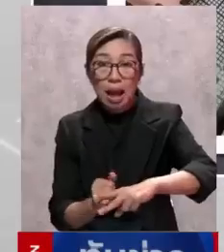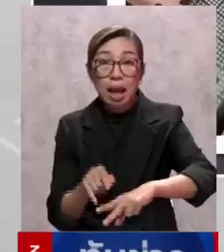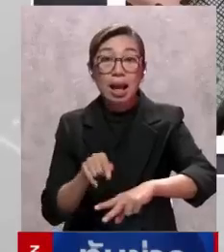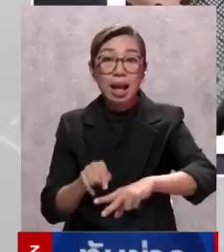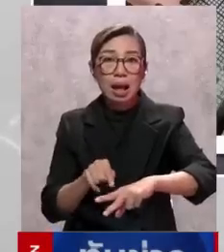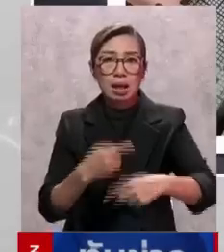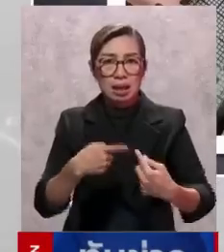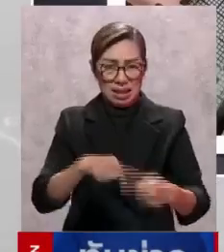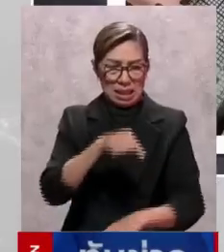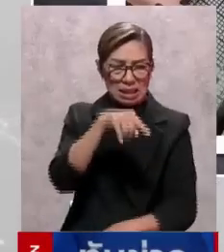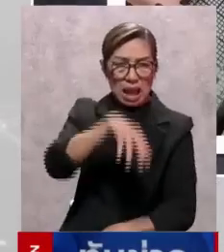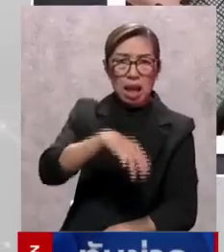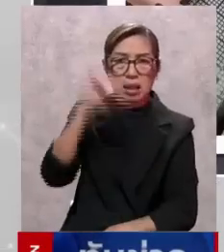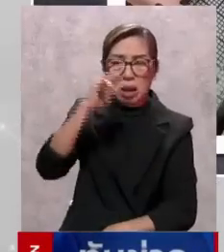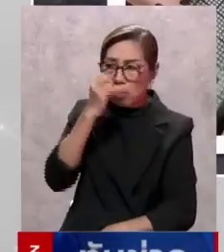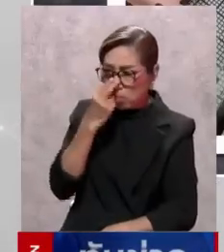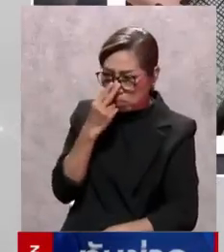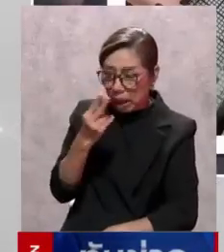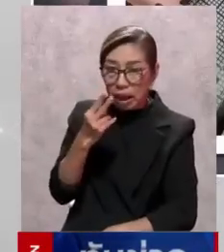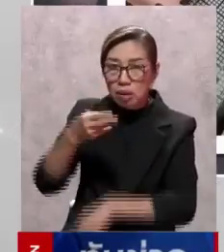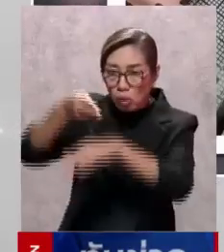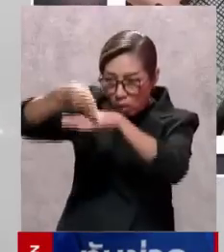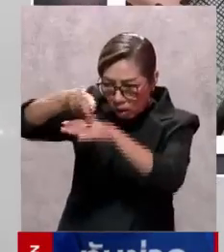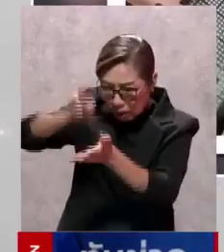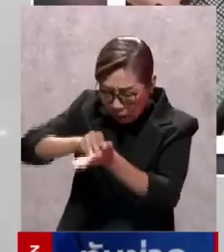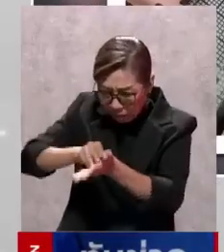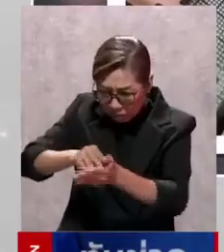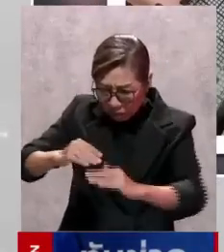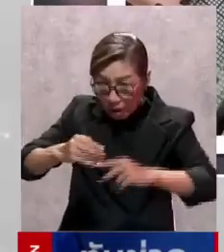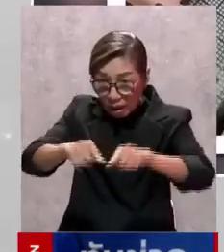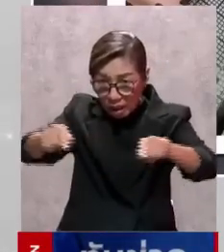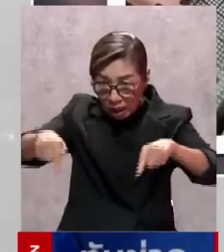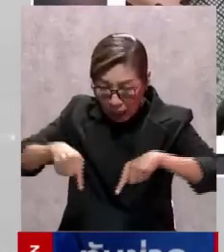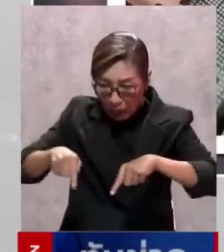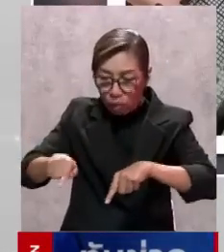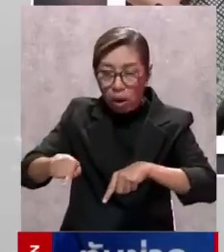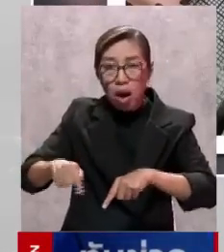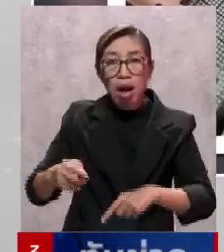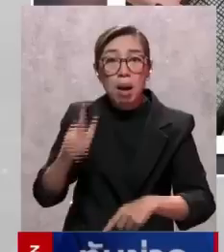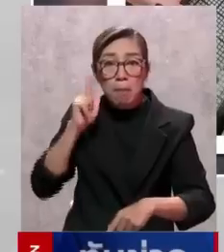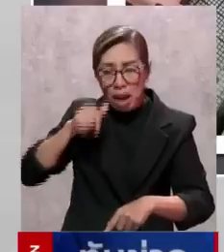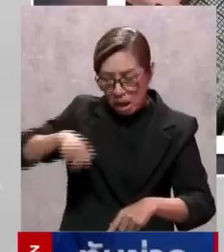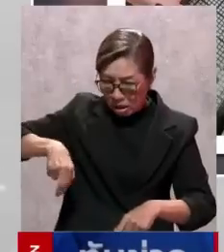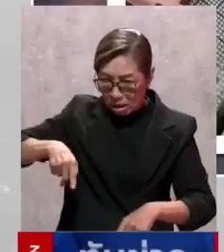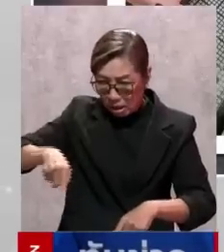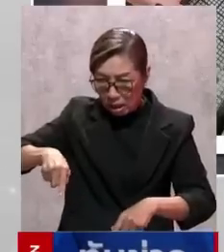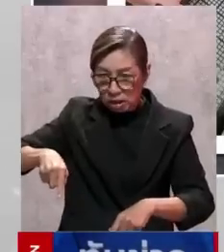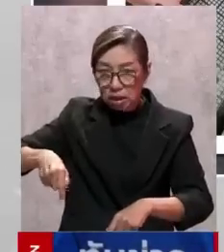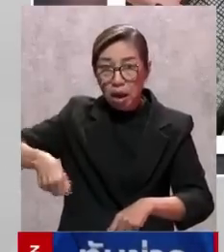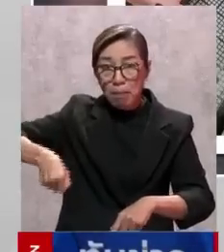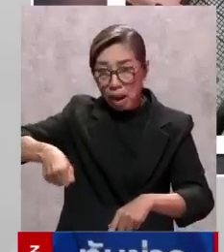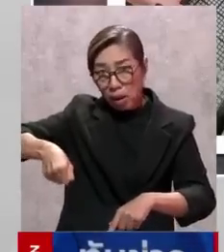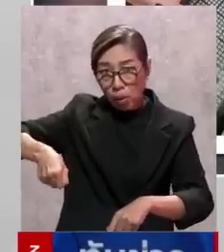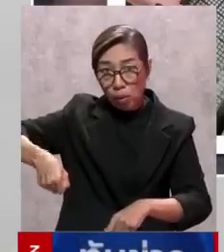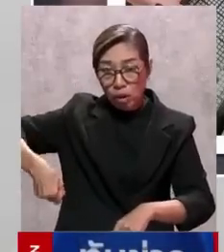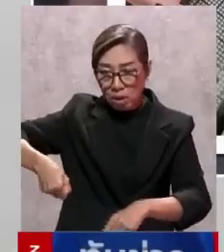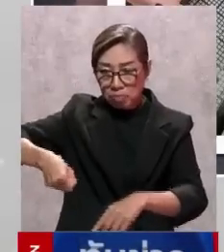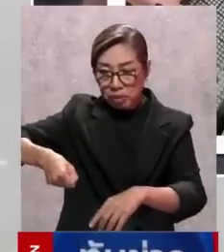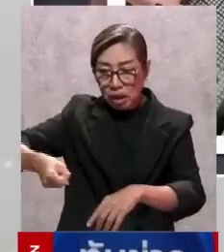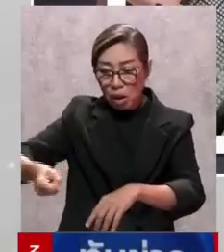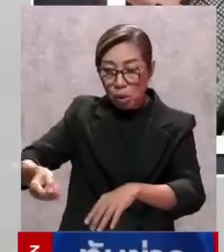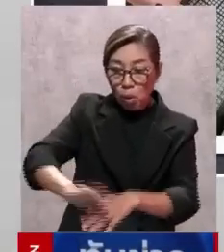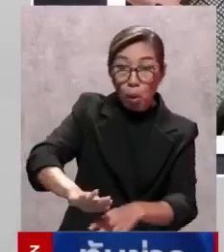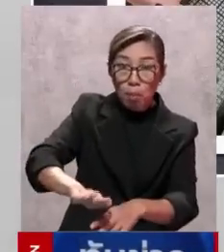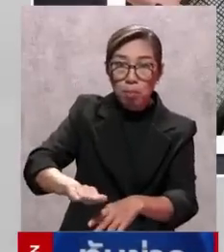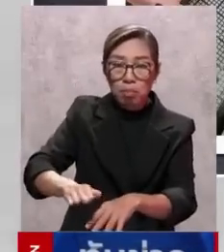าพวงจรปิดแล้วเหมือนไปเห็นว่ากระเป๋าอ่ะมันล้มลงไปแล้วไปขัดที่ขาแล้วก็ไปอุดตรงทางเลื่อนทำให้ขาเนี่ยเหมือนเข้าไป